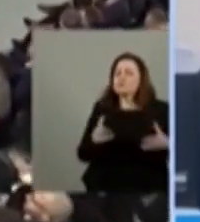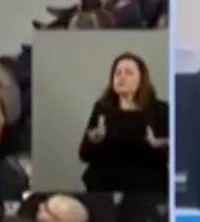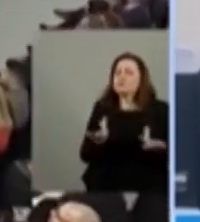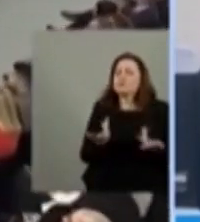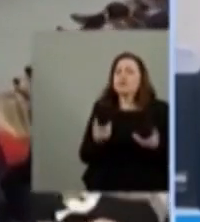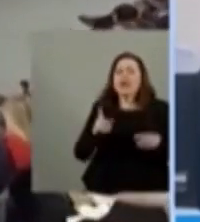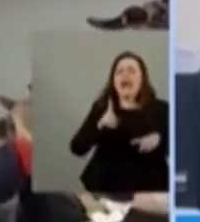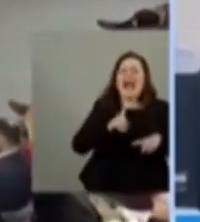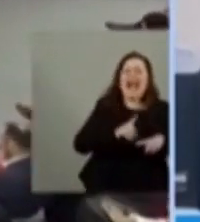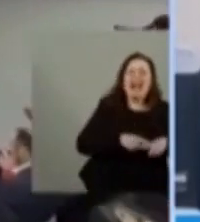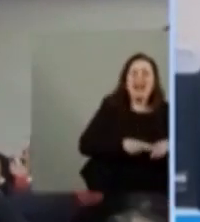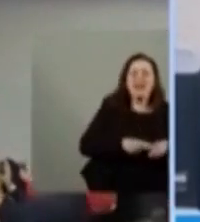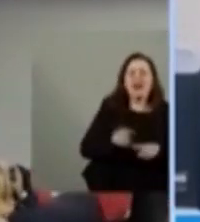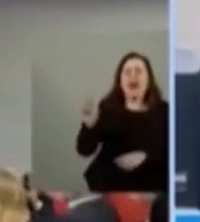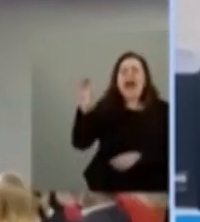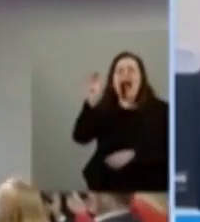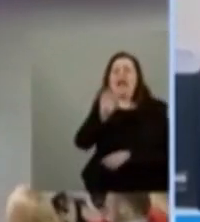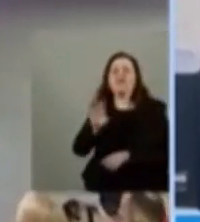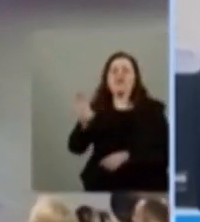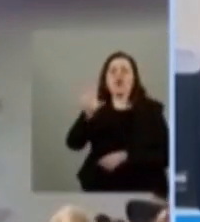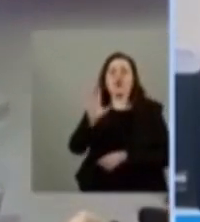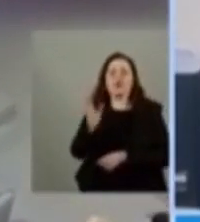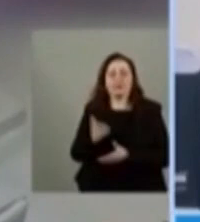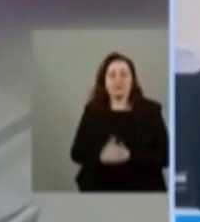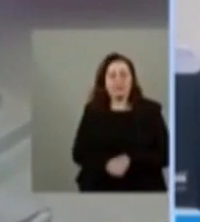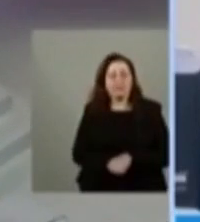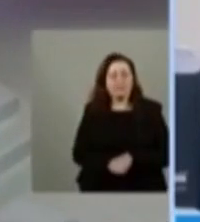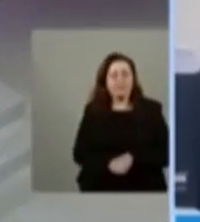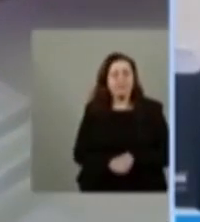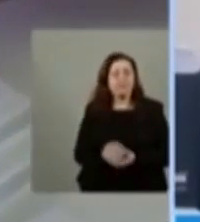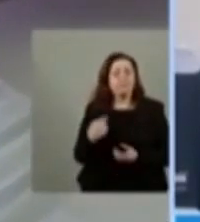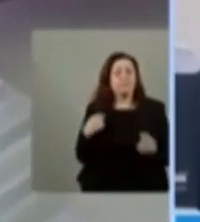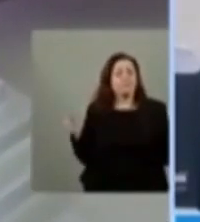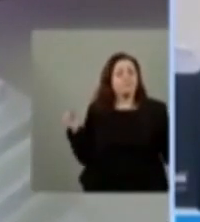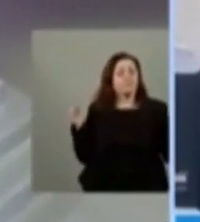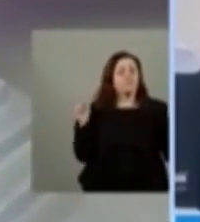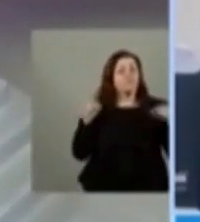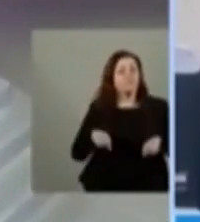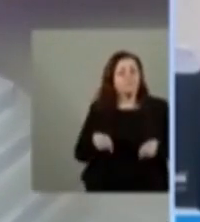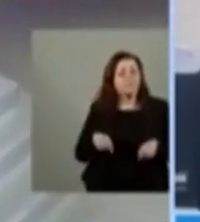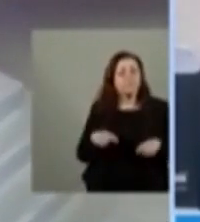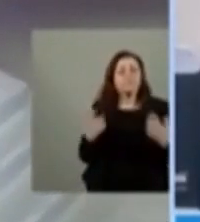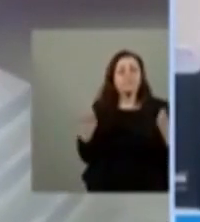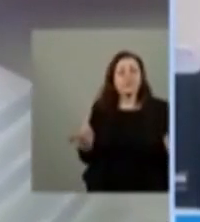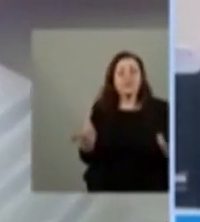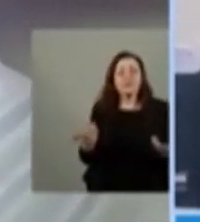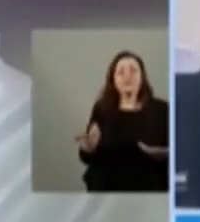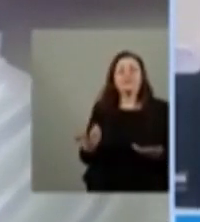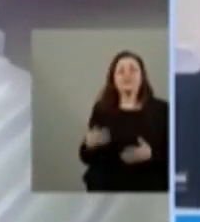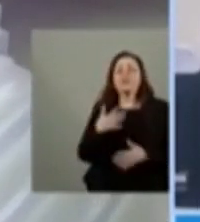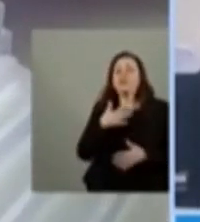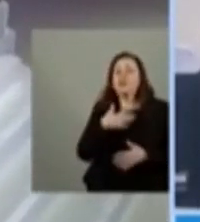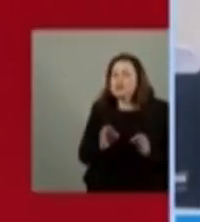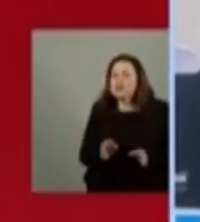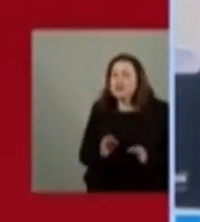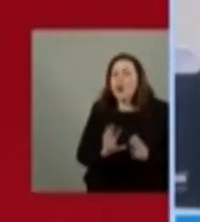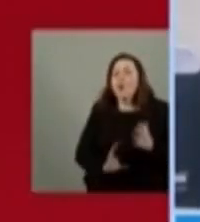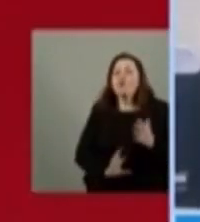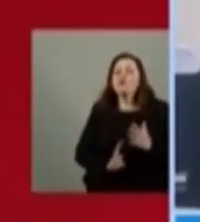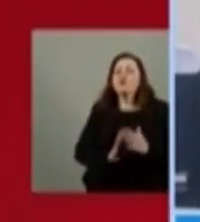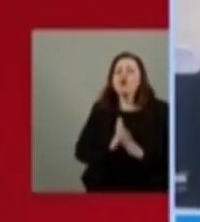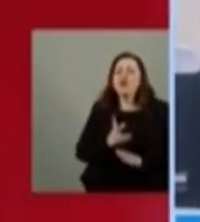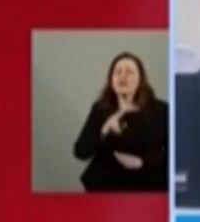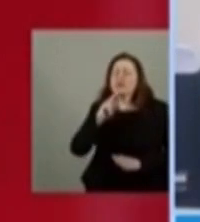διεξόδους. Δεν είναι σωστό, Αντριάννα, να παίζει μόνη της. Χτυπάει το τηλέφωνο του, Αντριάννα. Χτυπάει το τηλέφωνο του. Τον παίρνουν